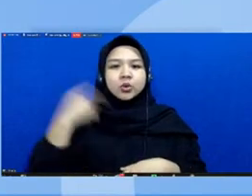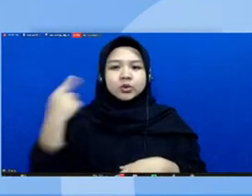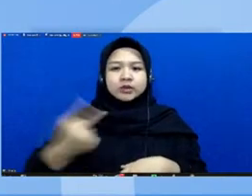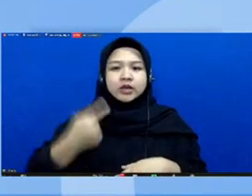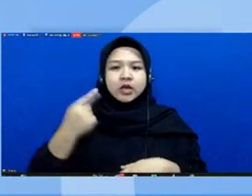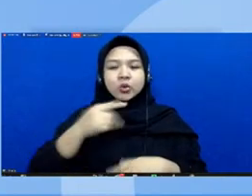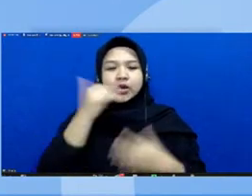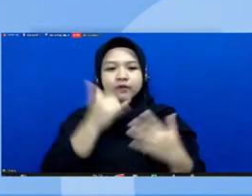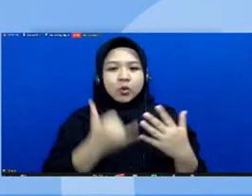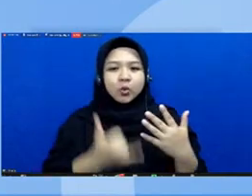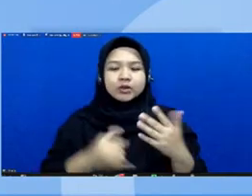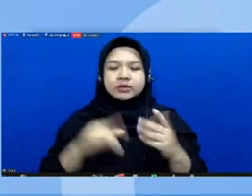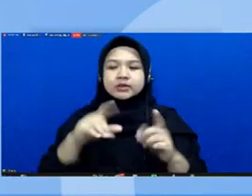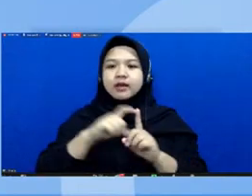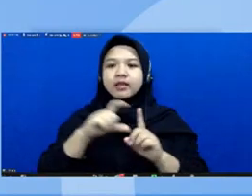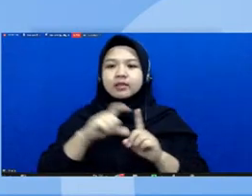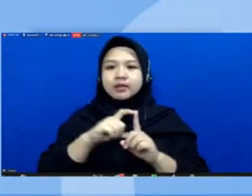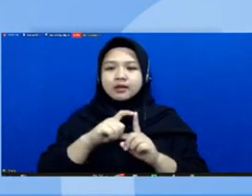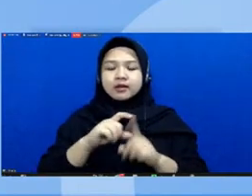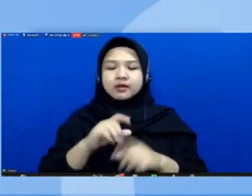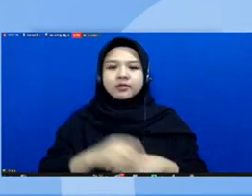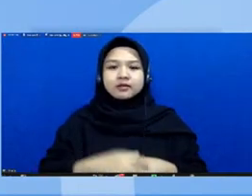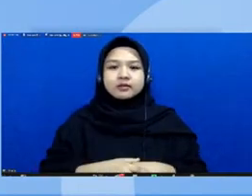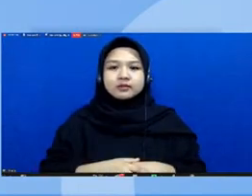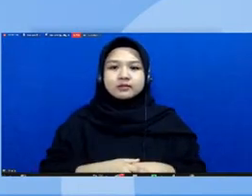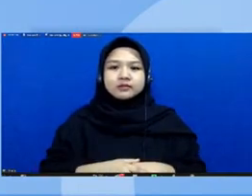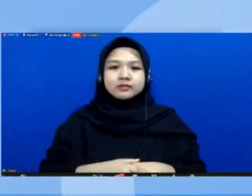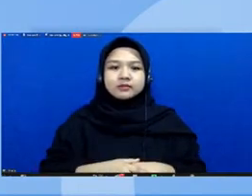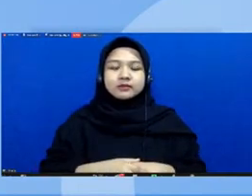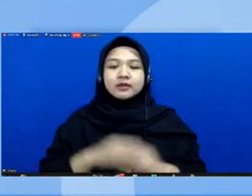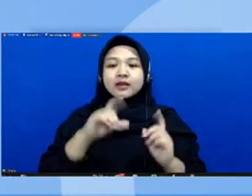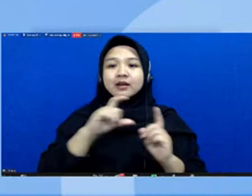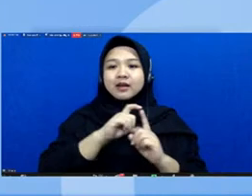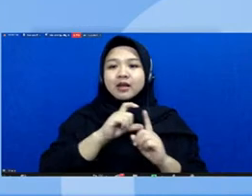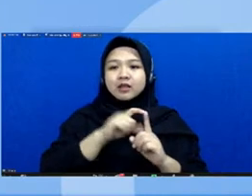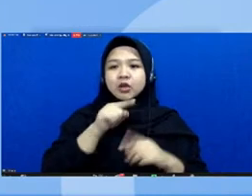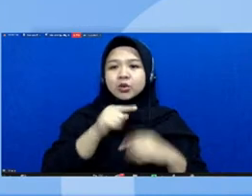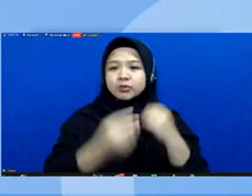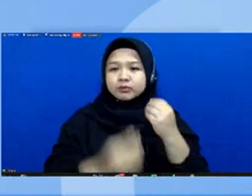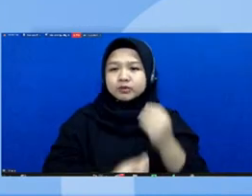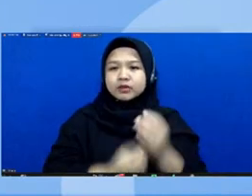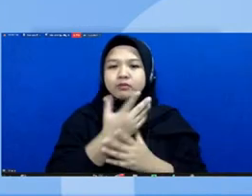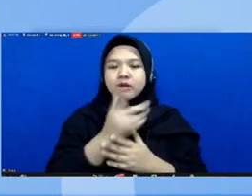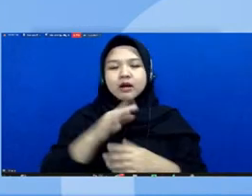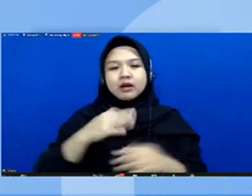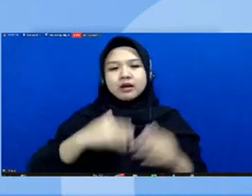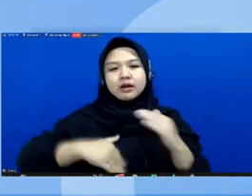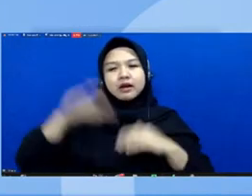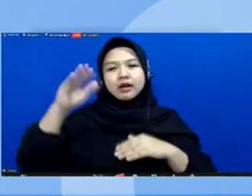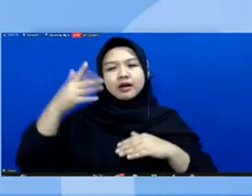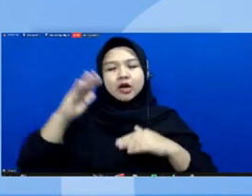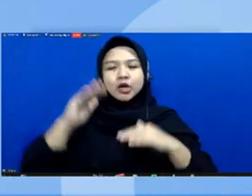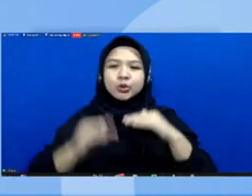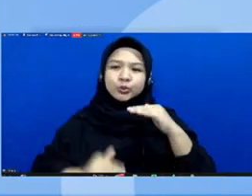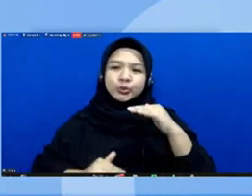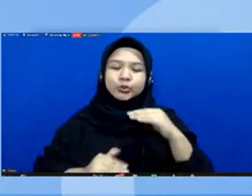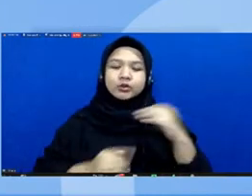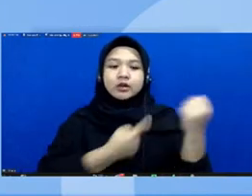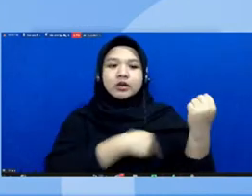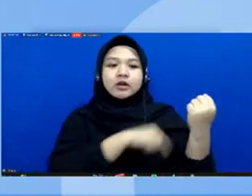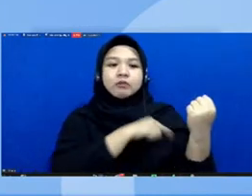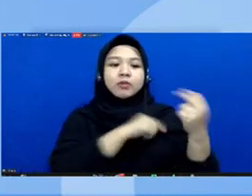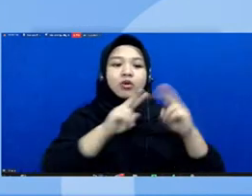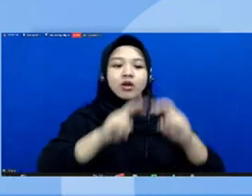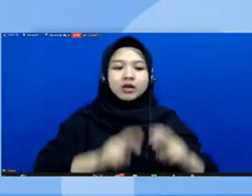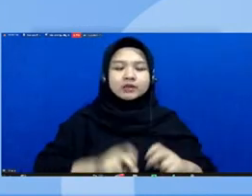mengevaluasi data-data. Data-data itu kan berkembang, kadang naik, kadang turun gitu. Kemampuan analitikal kita penting, kenapa naik, kenapa